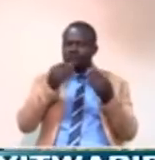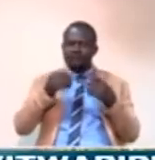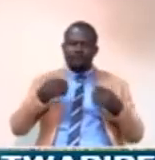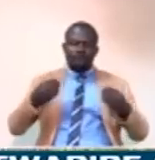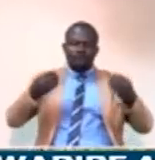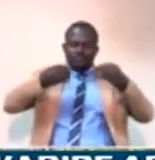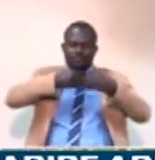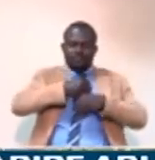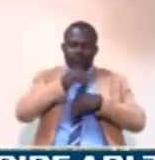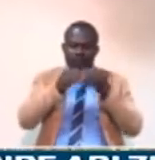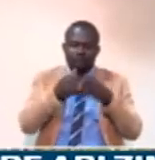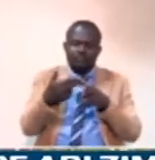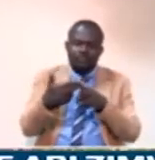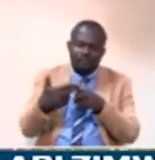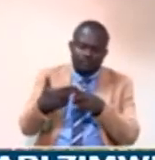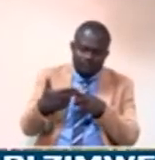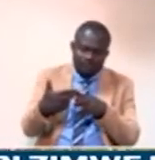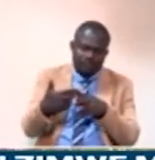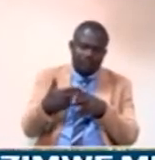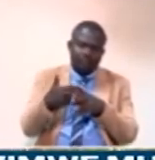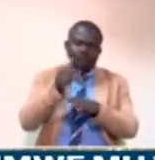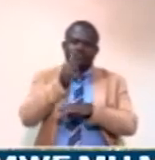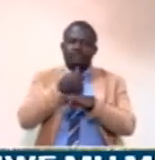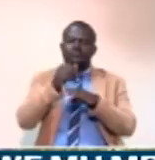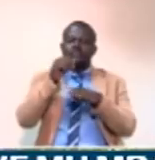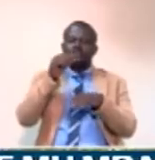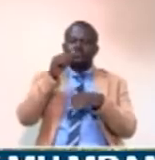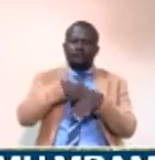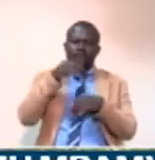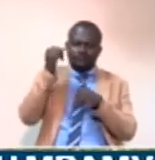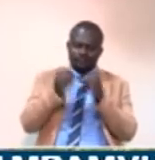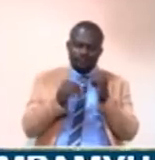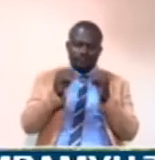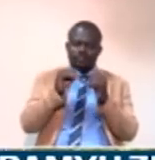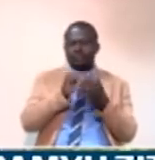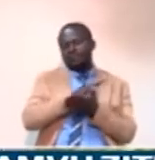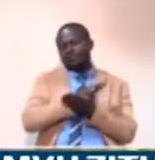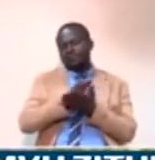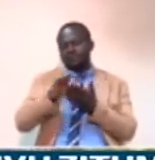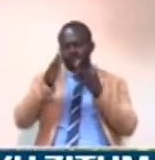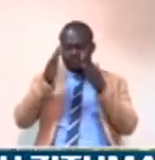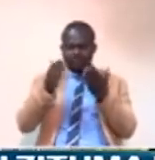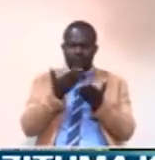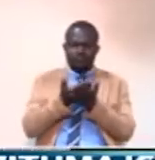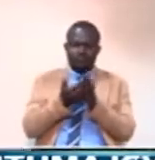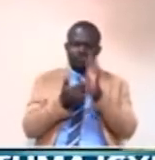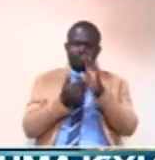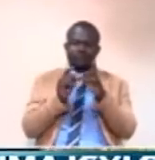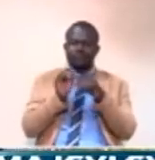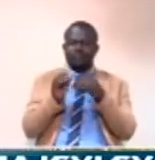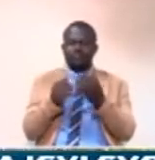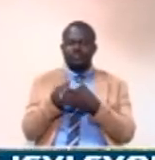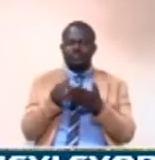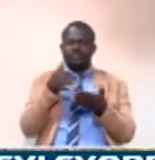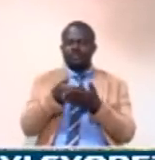cyose bakatubwira ati ni vuba bagashyiraho ama deadline abantu ba clearing, turakiriyaringa byose turabirangiza,